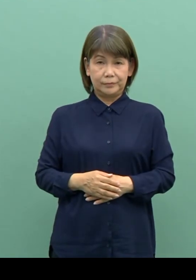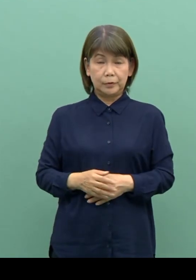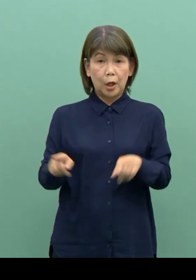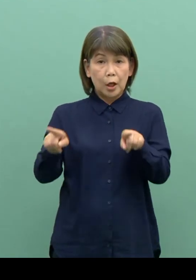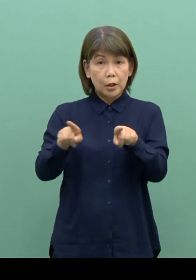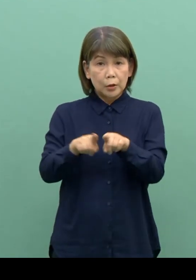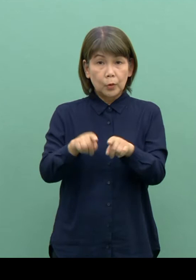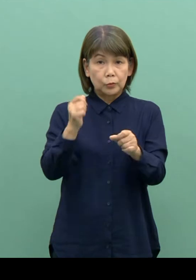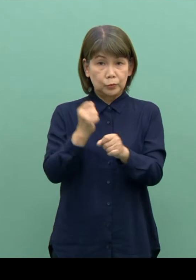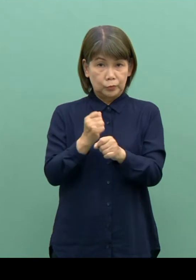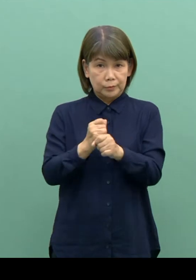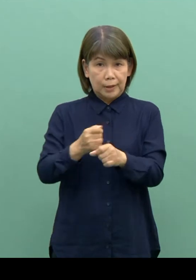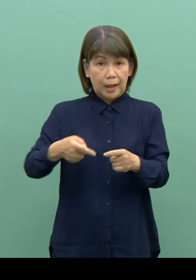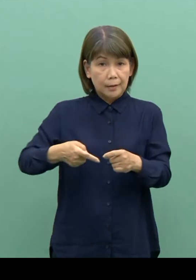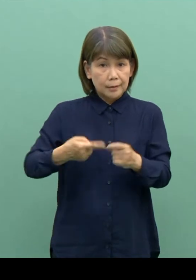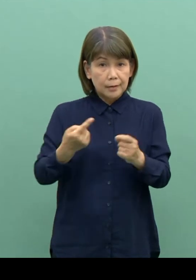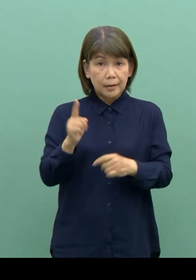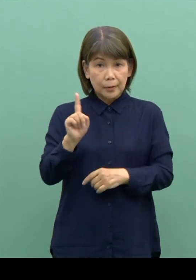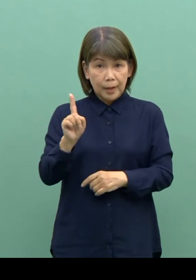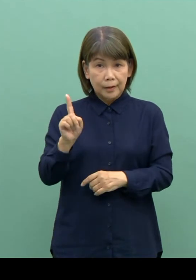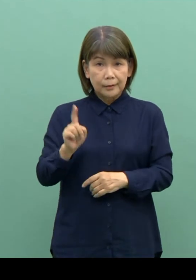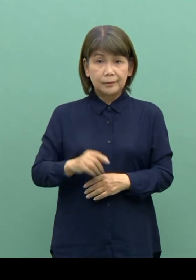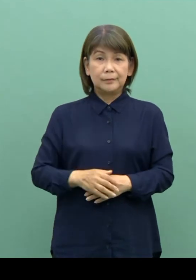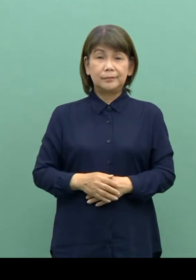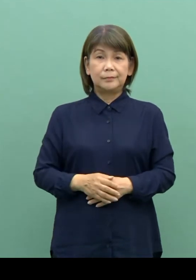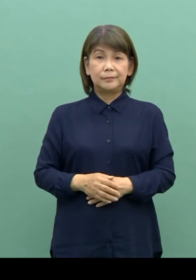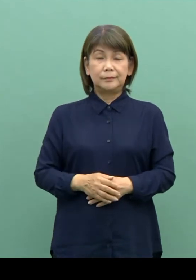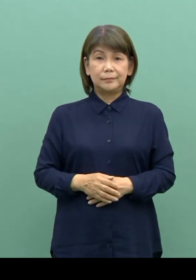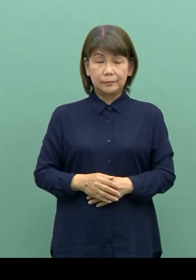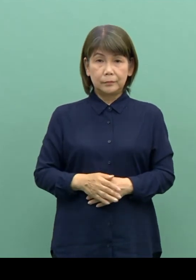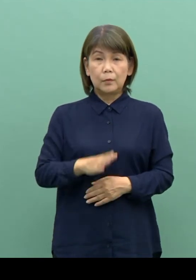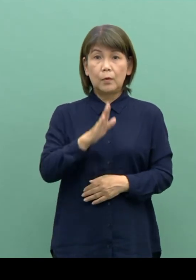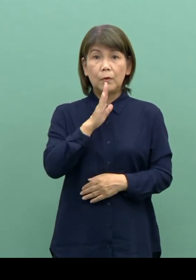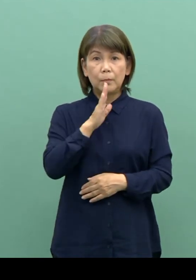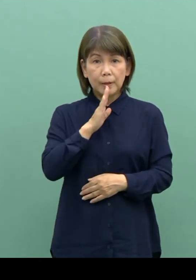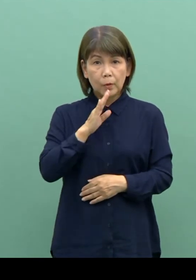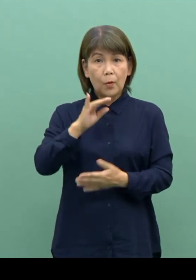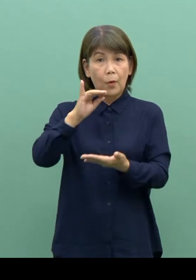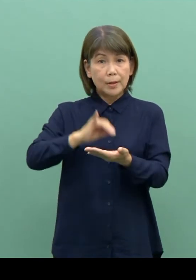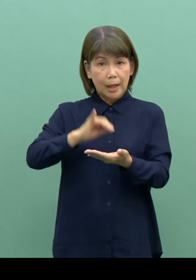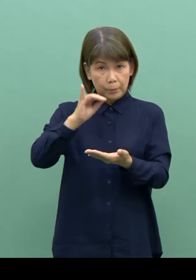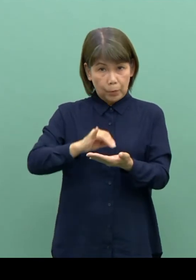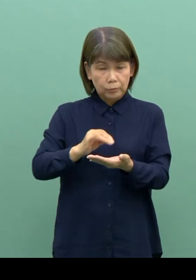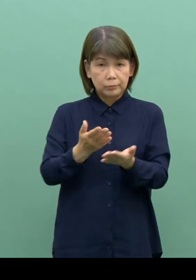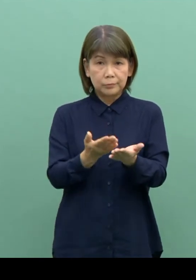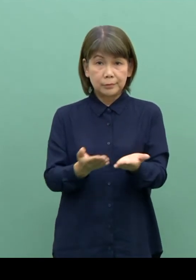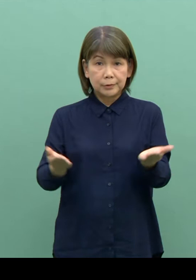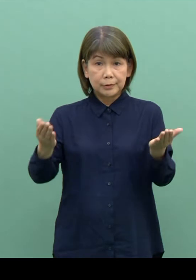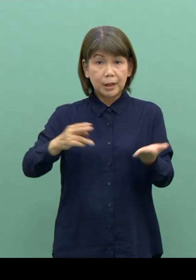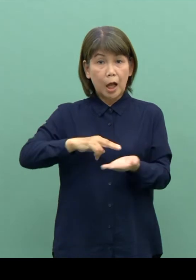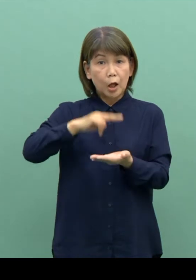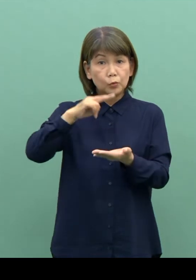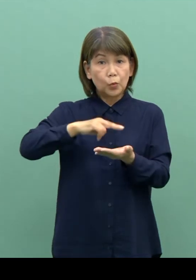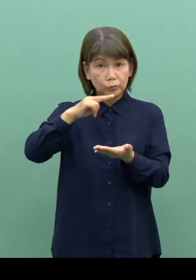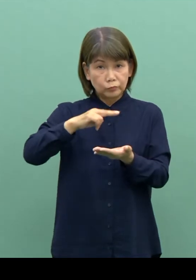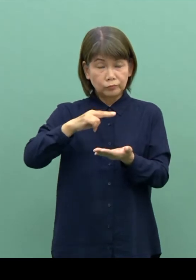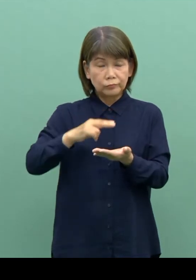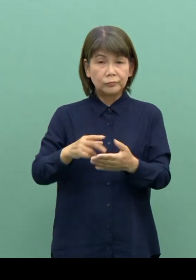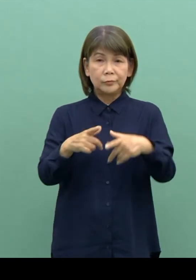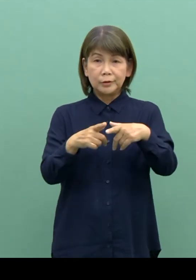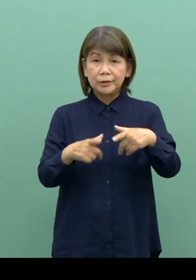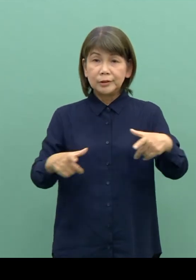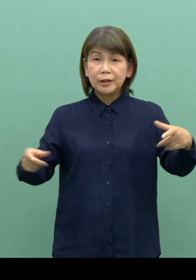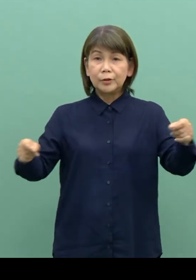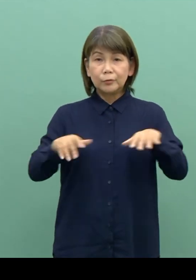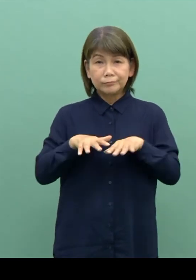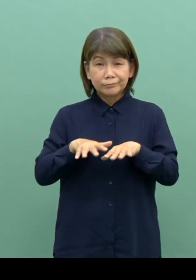共同開発のきっかけは何ですか？ 本場のちゃんぽんサラダを全国の方に食べていただきたいと